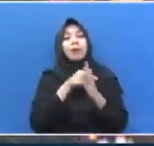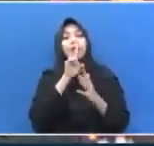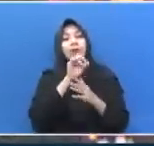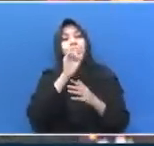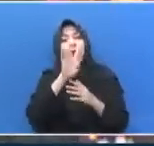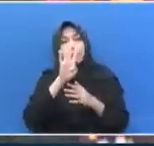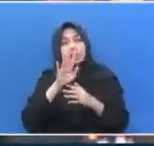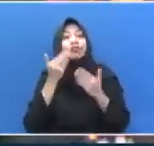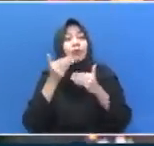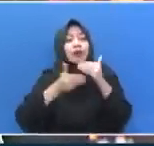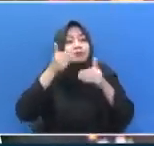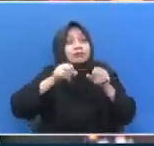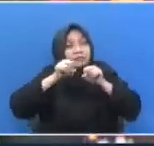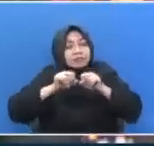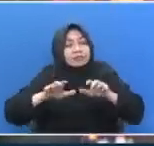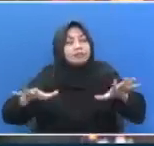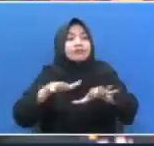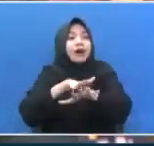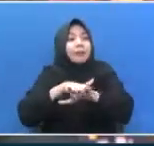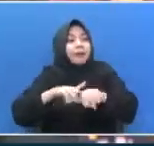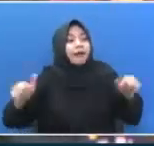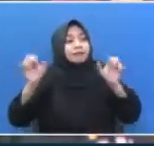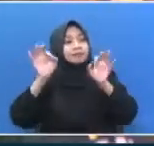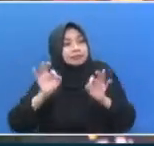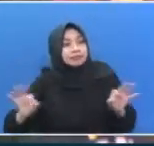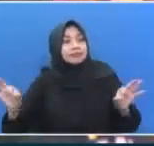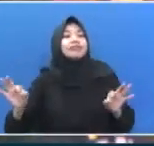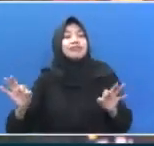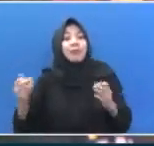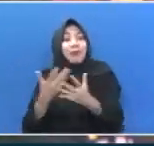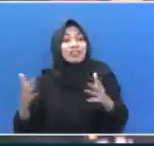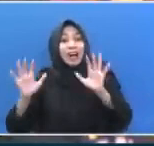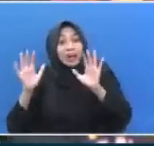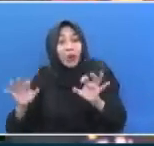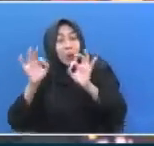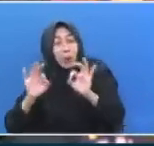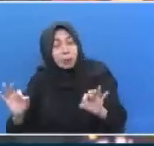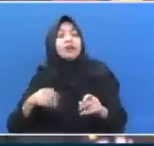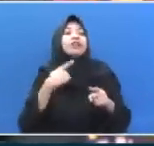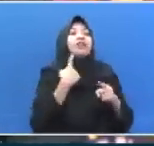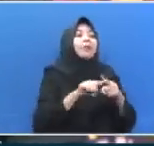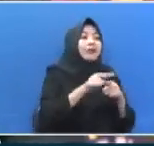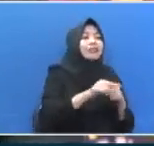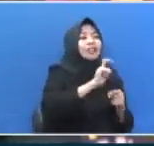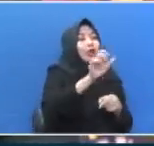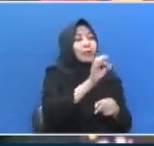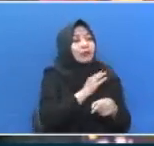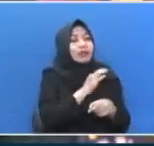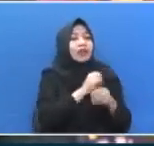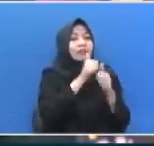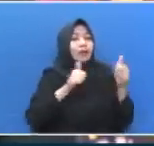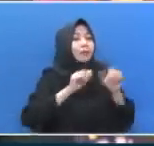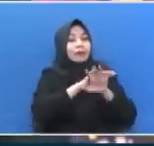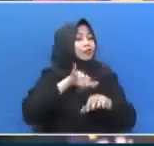benar-benar bisa terealisasi ya tidak hanya di grass rute tapi elit politiknya nih juga bisa memainkan peran politiknya baik-baik begitu